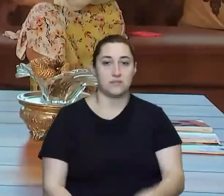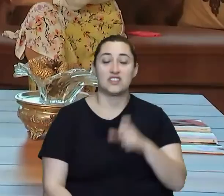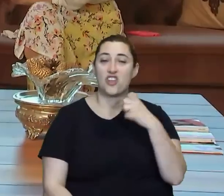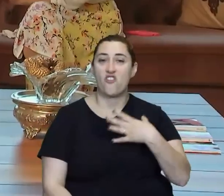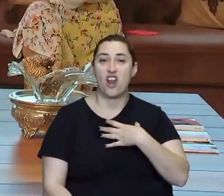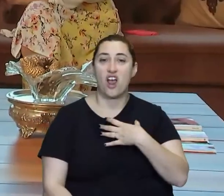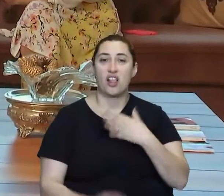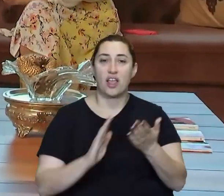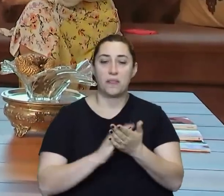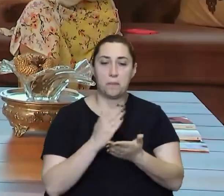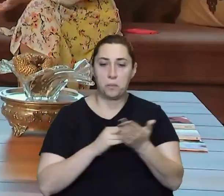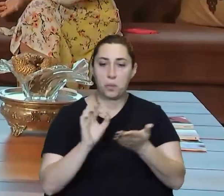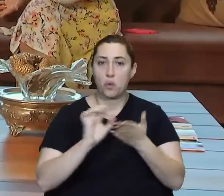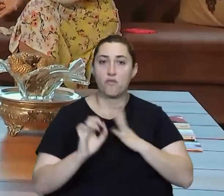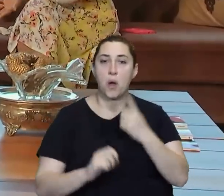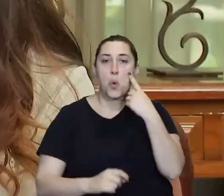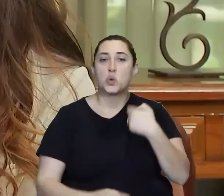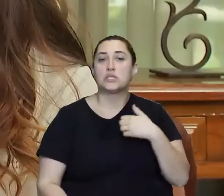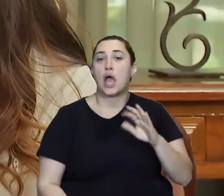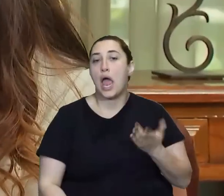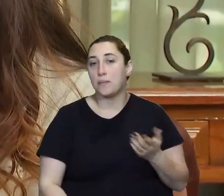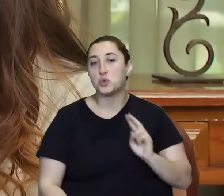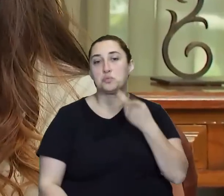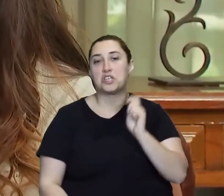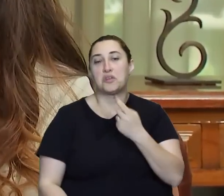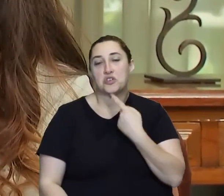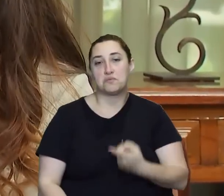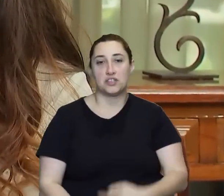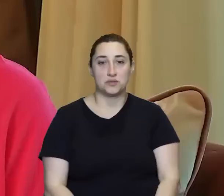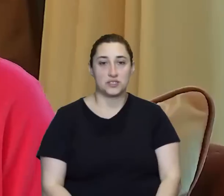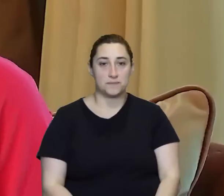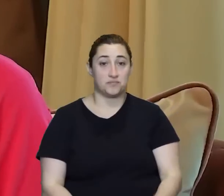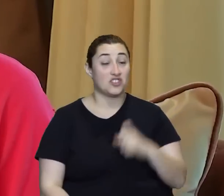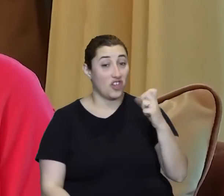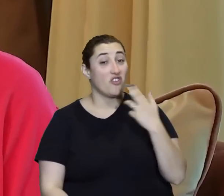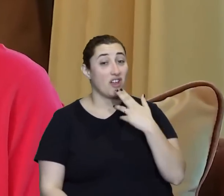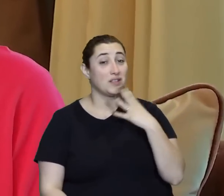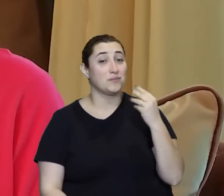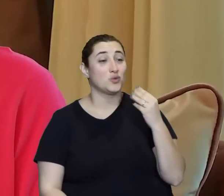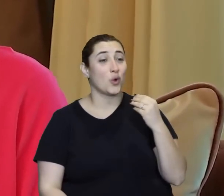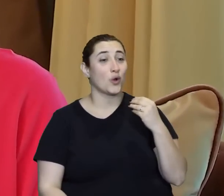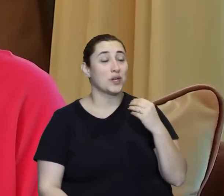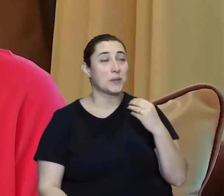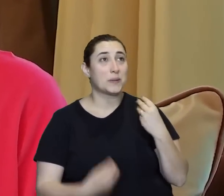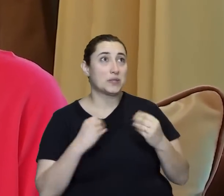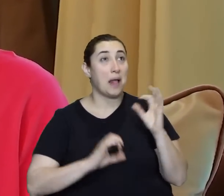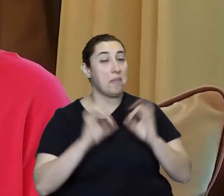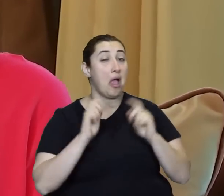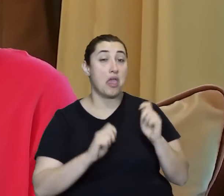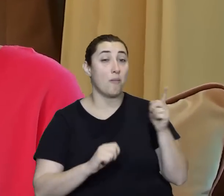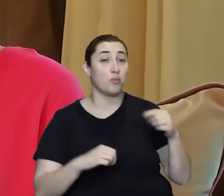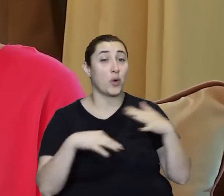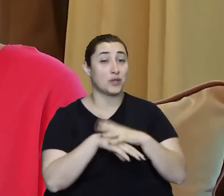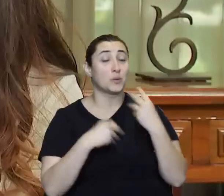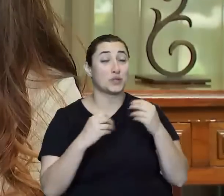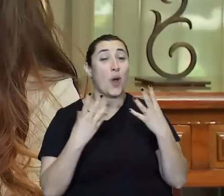Çevre Yalan'ın elinde küçük küçük notlar vardı ama göstermedi. Sürpriz yapacakmış. Cevriye Hanım çok renkli şeyler planlıyordur. Bu